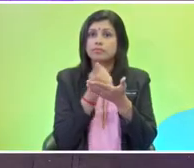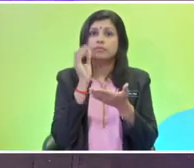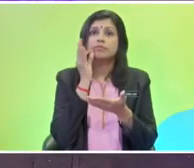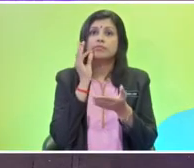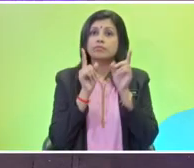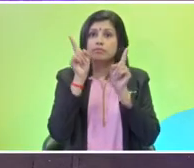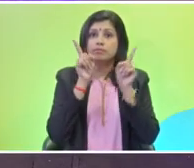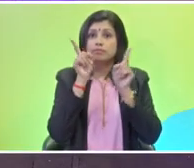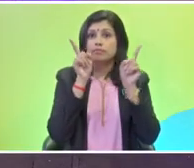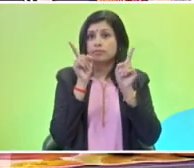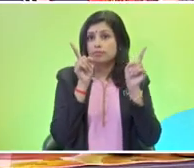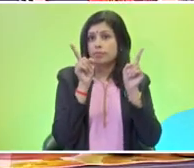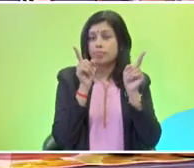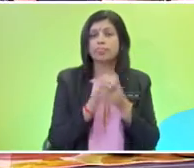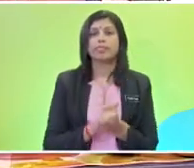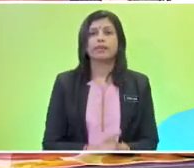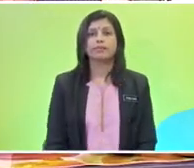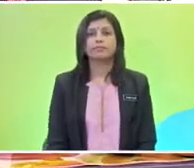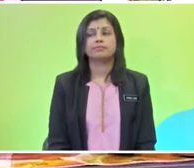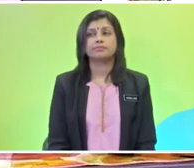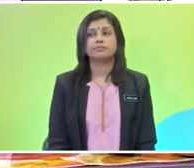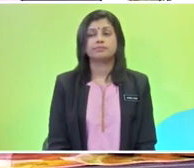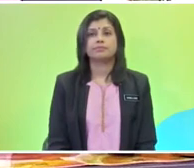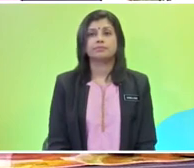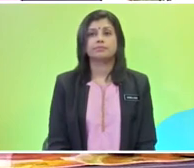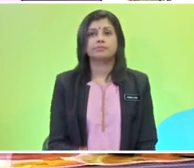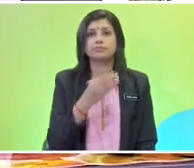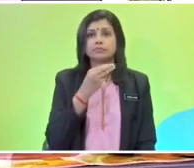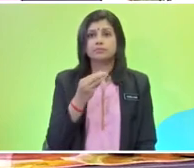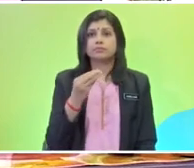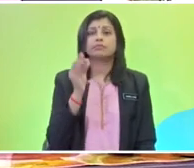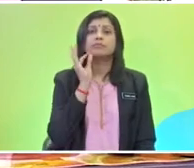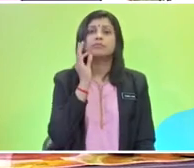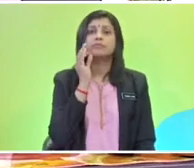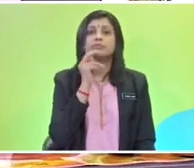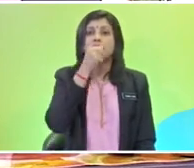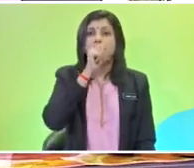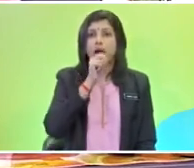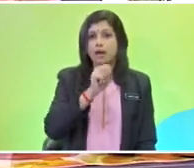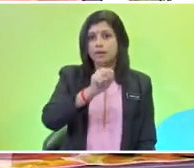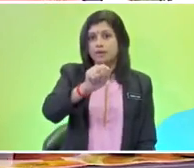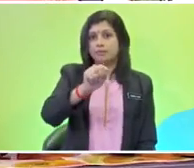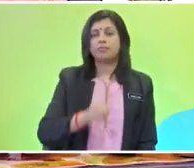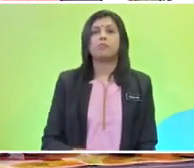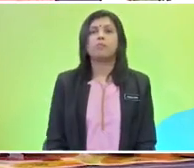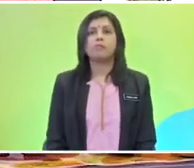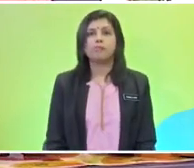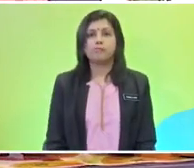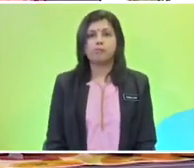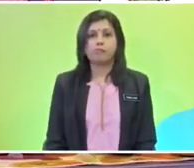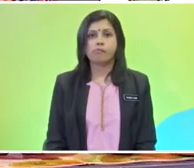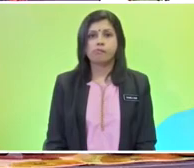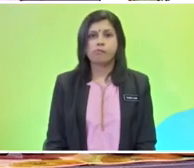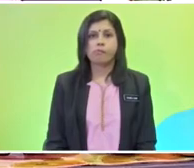Belimbing. Dan juga buah naga. Sesuai juga untuk buat salad. Tapi sebelum